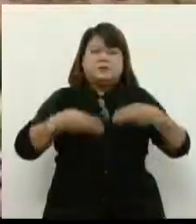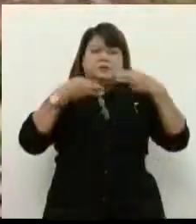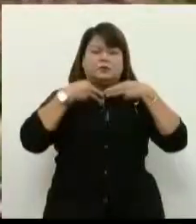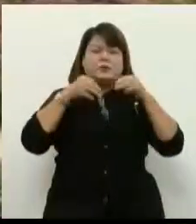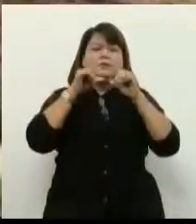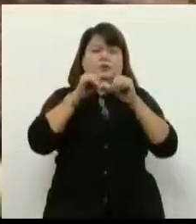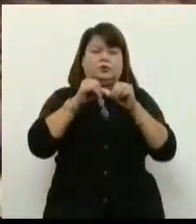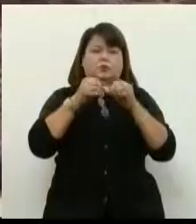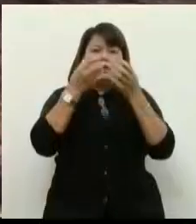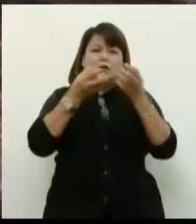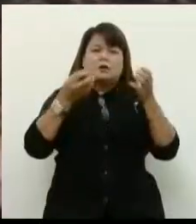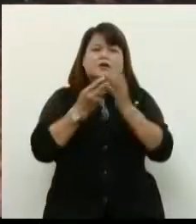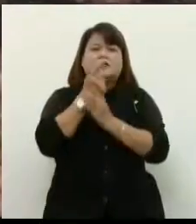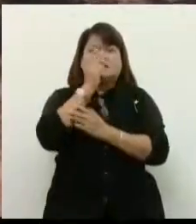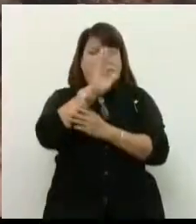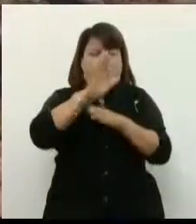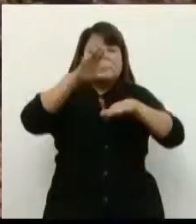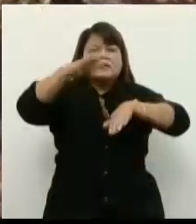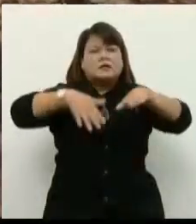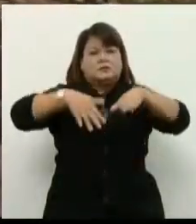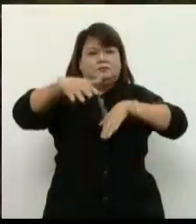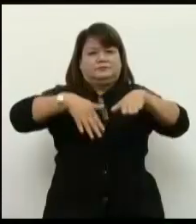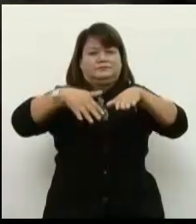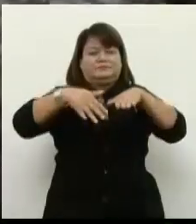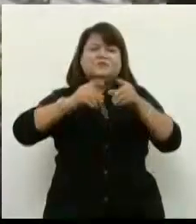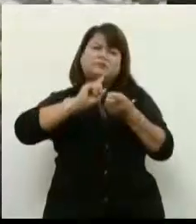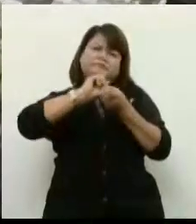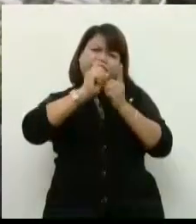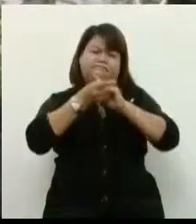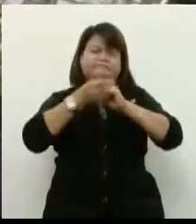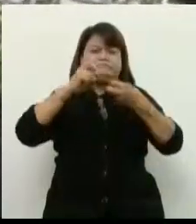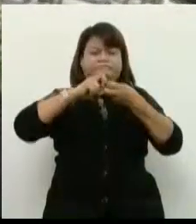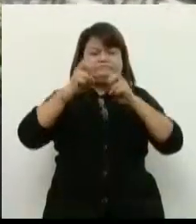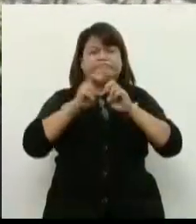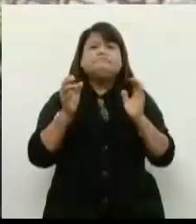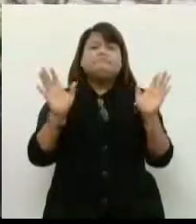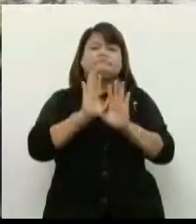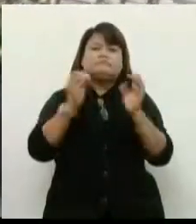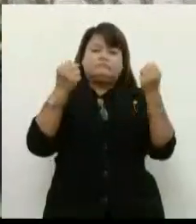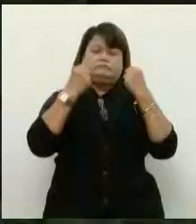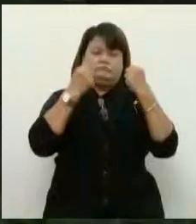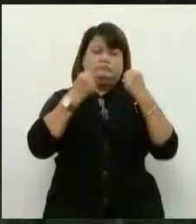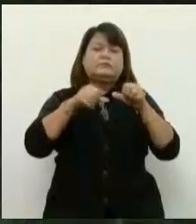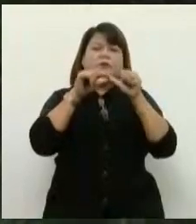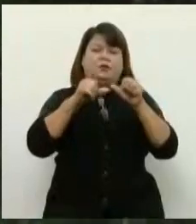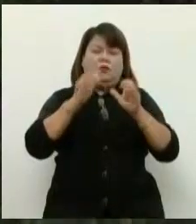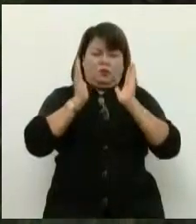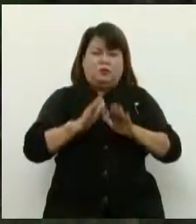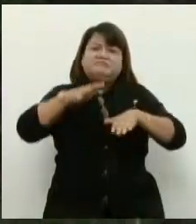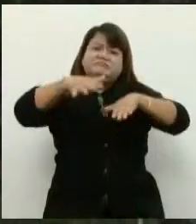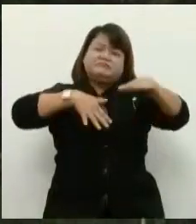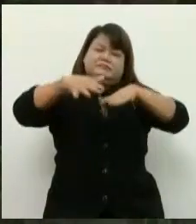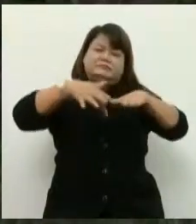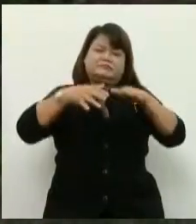และผลิตผลทางการเกษตรของประชาชนจนกลายเป็นปัญหาความไม่มั่นคงในฐานะความเป็นอยู่ของประชาชนในภาคเกษตรกรร